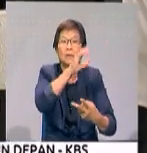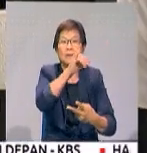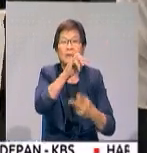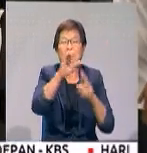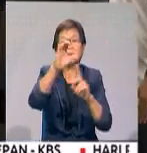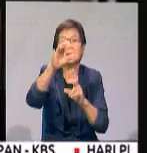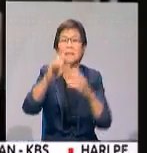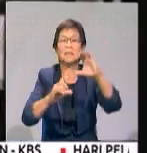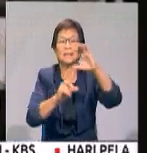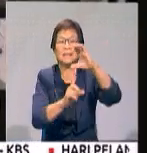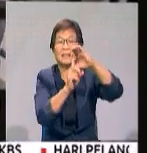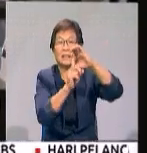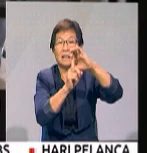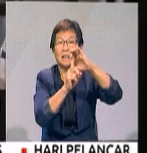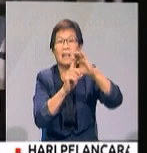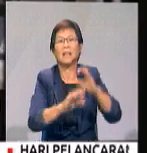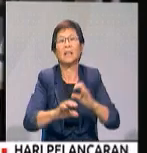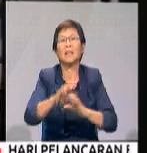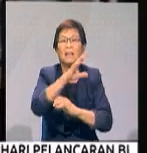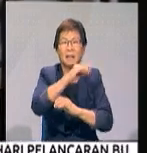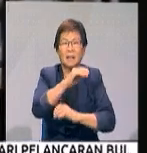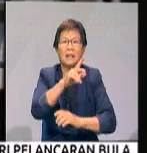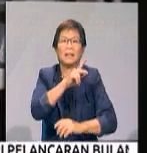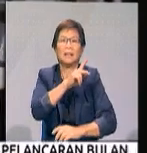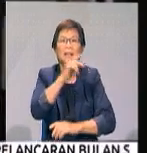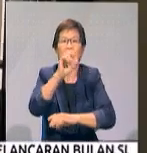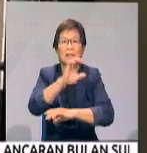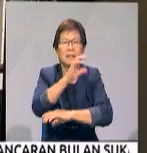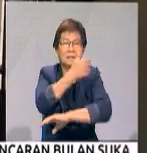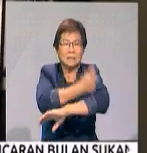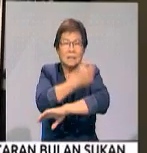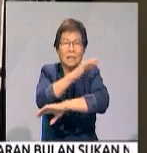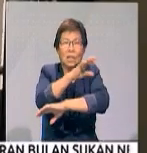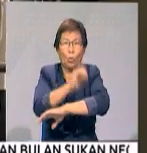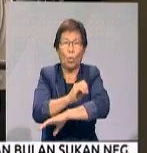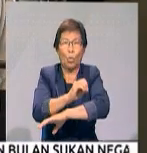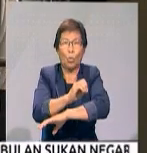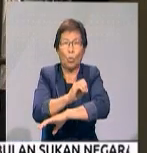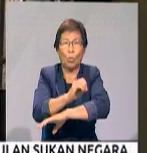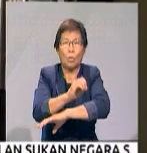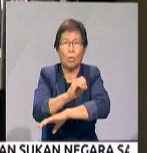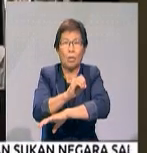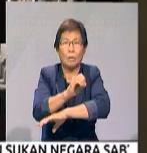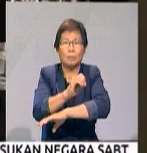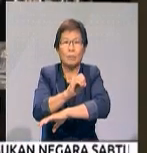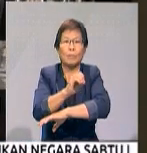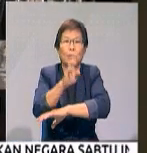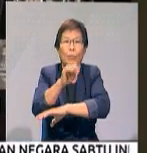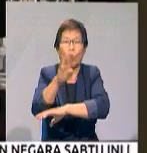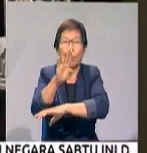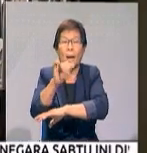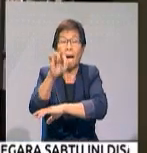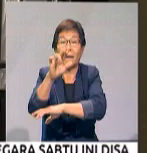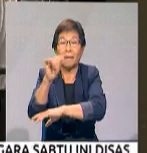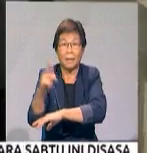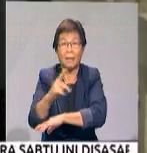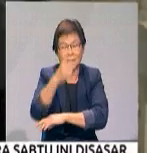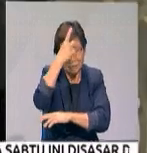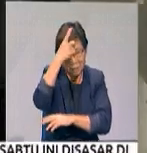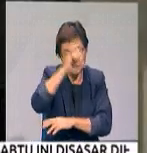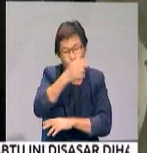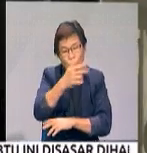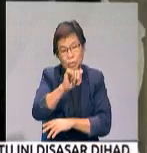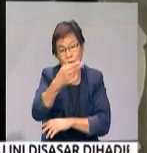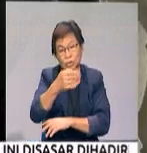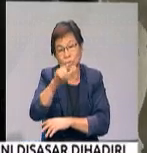Group Chang Zhenming dan Ketua Pegawai Eksekutif Mubadala Khaldun Al-Mubarak. Tambah Datuk Syahrul Arnold